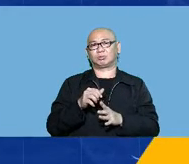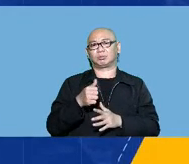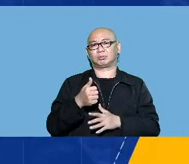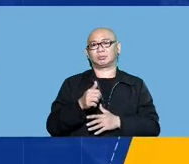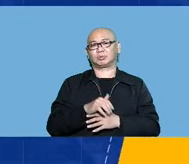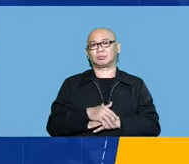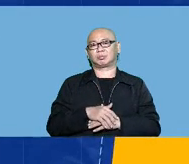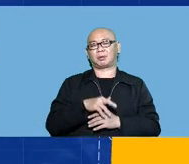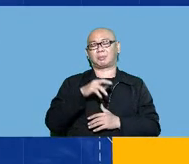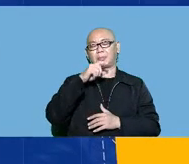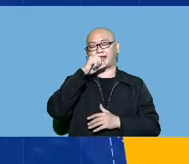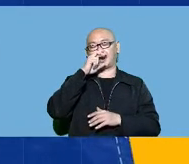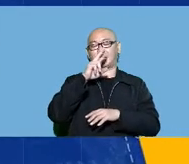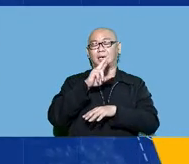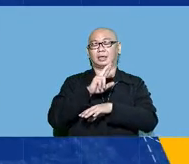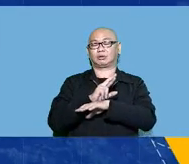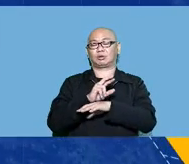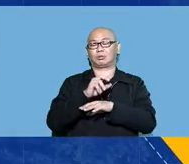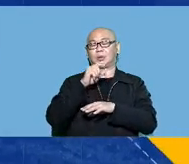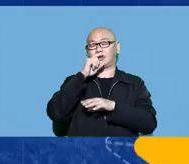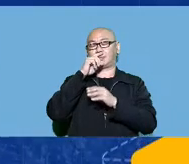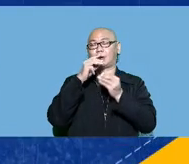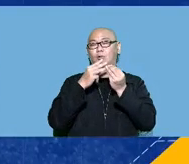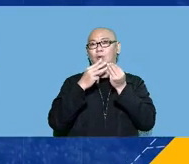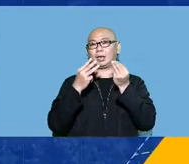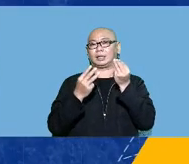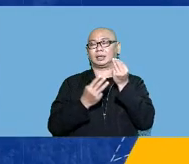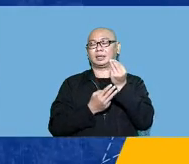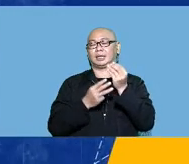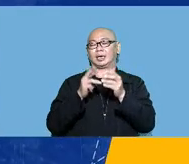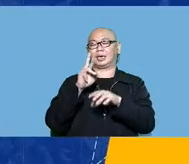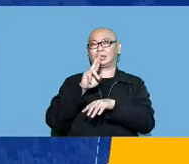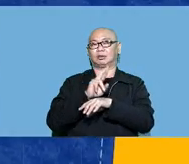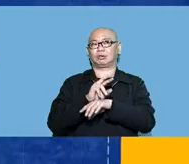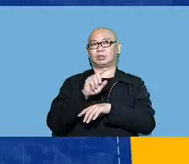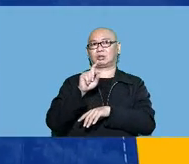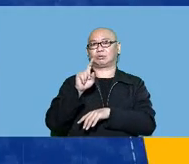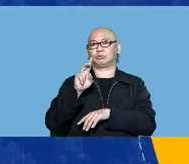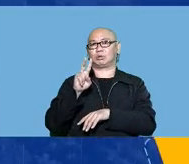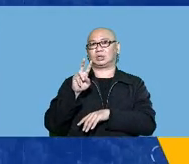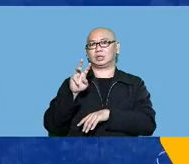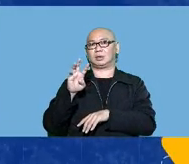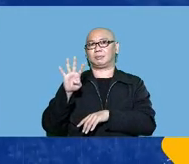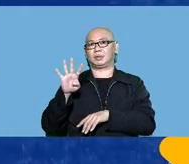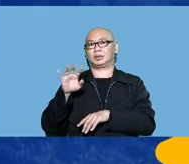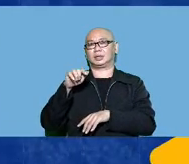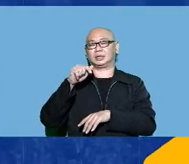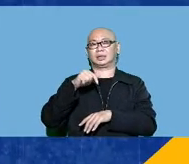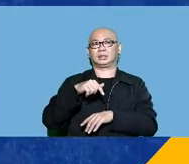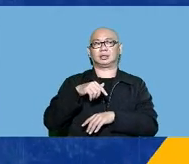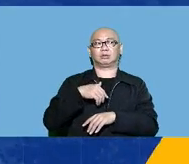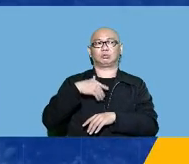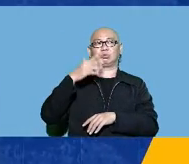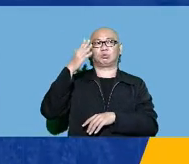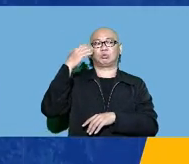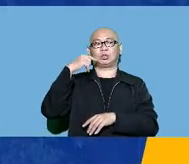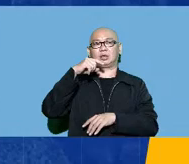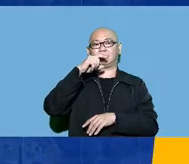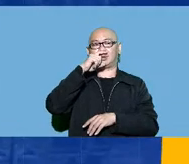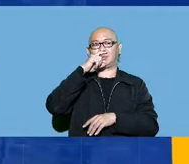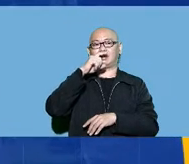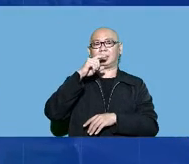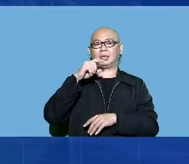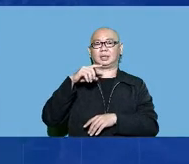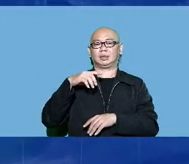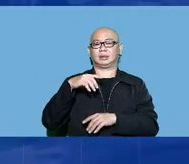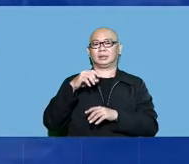Bapak Rektor, Bapak Wakil Rektor 1, 2, 3, dan 4 yang saat ini, yang dulunya Bapak Dekan saya,